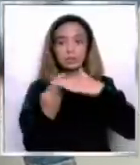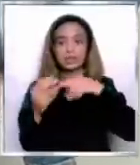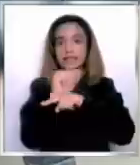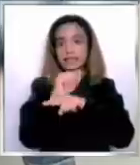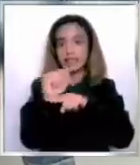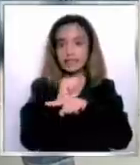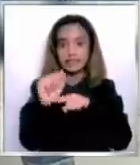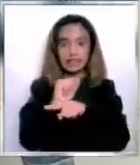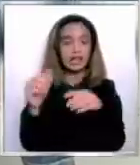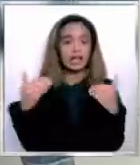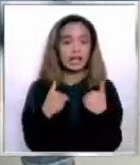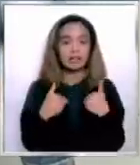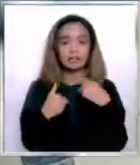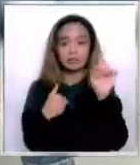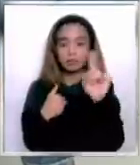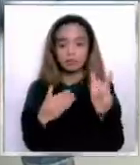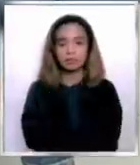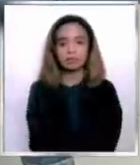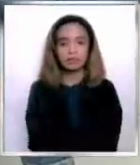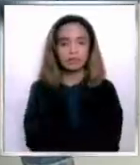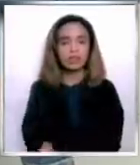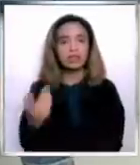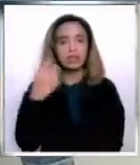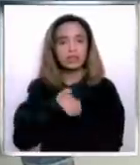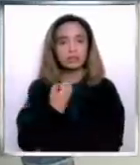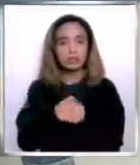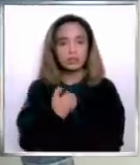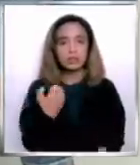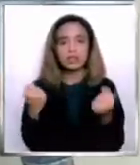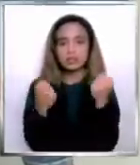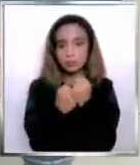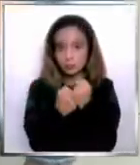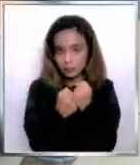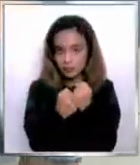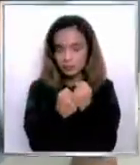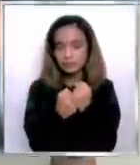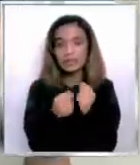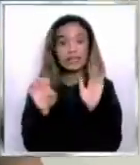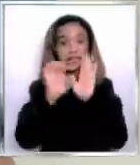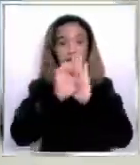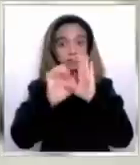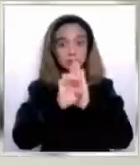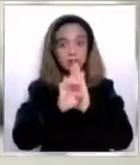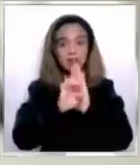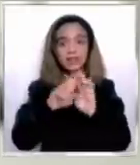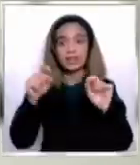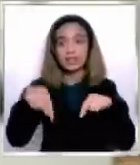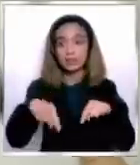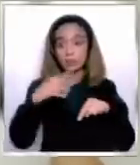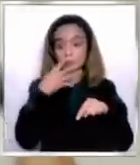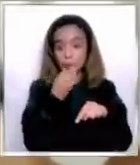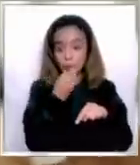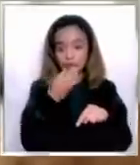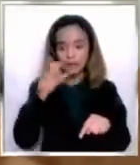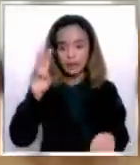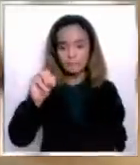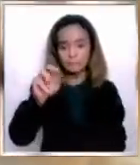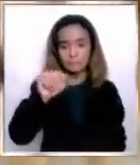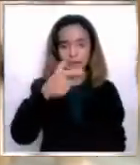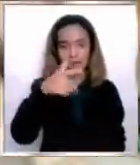dito ang tinatawag na emotional support dog. Tulad na lamang nitong si Maggie.